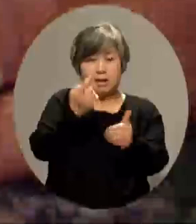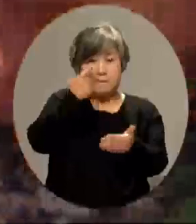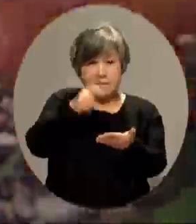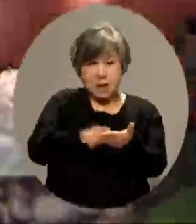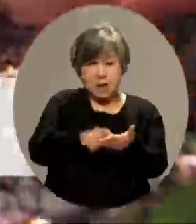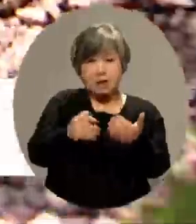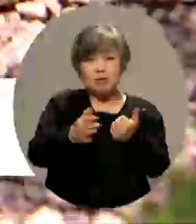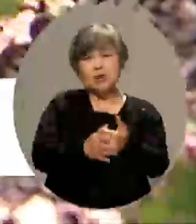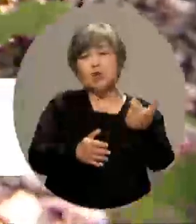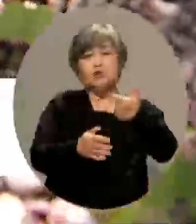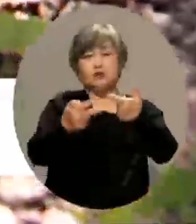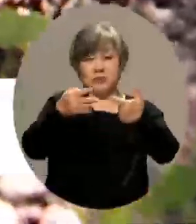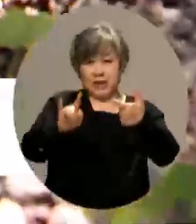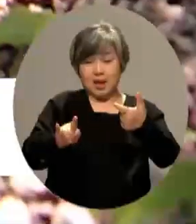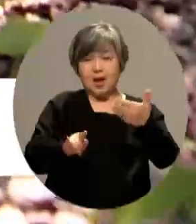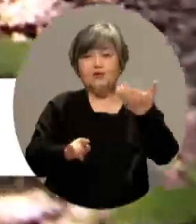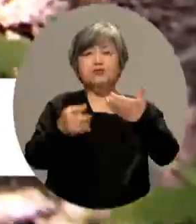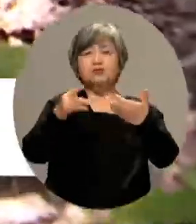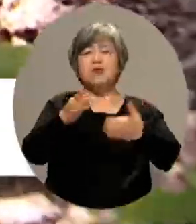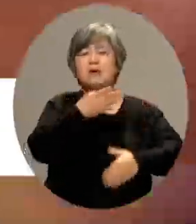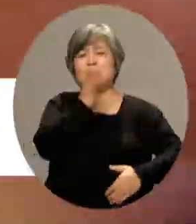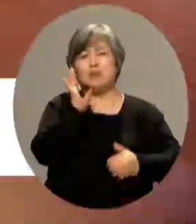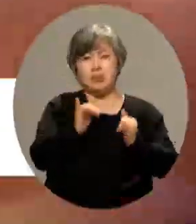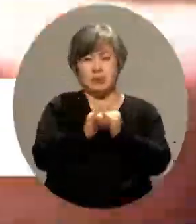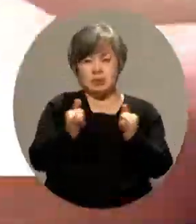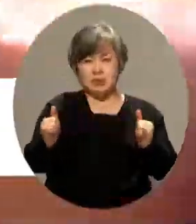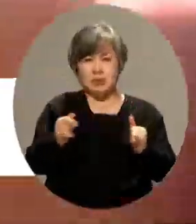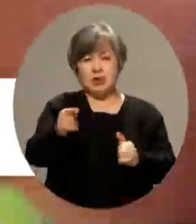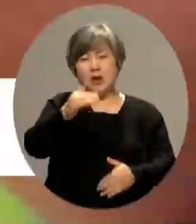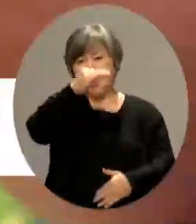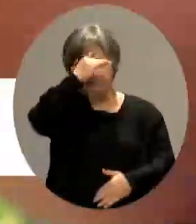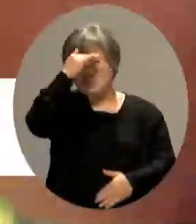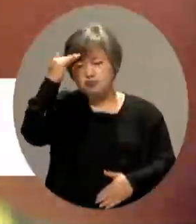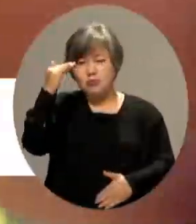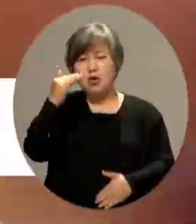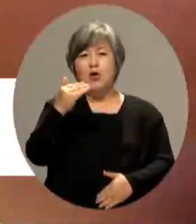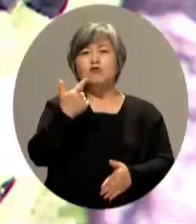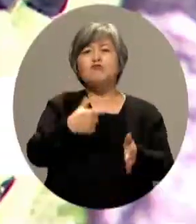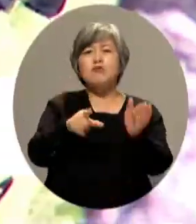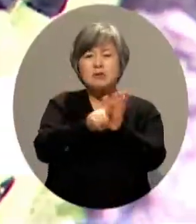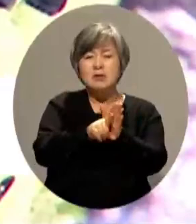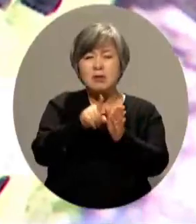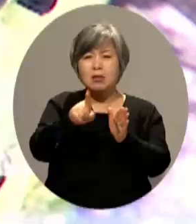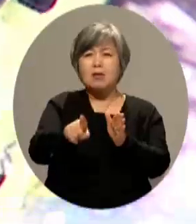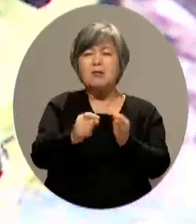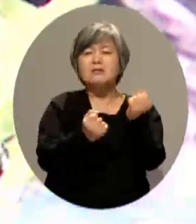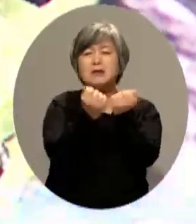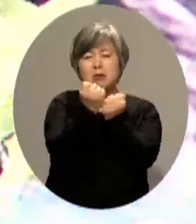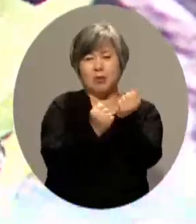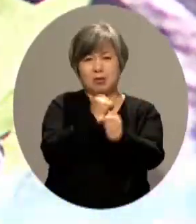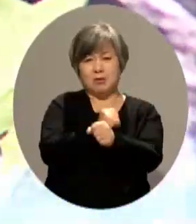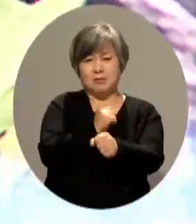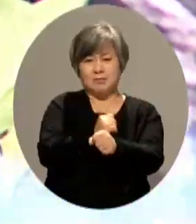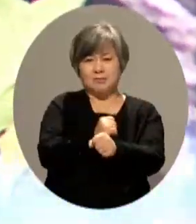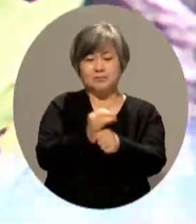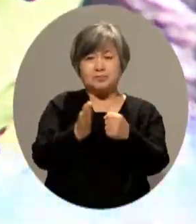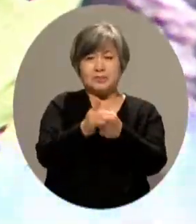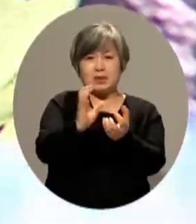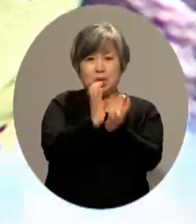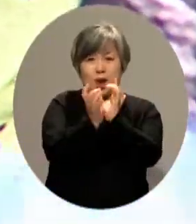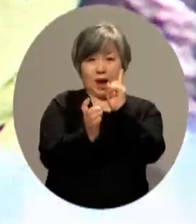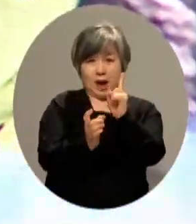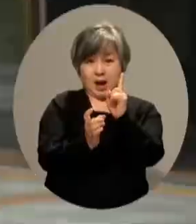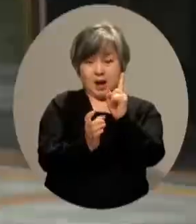이들은 60대부터 90대에 이르는 노인들로 관상용인 줄 알았다고 해명한 것으로 전해졌습니다. 앞으로 양귀비 한